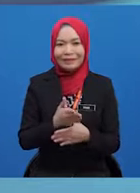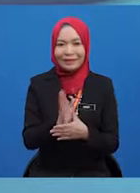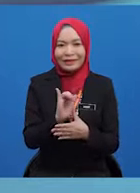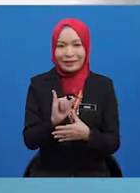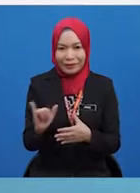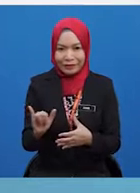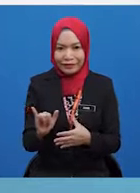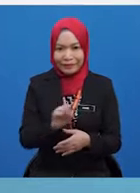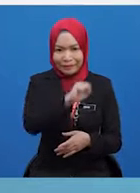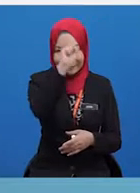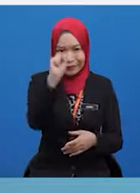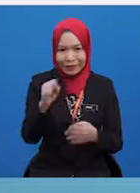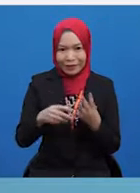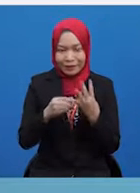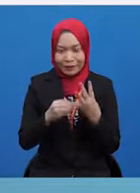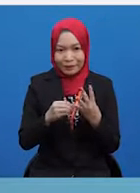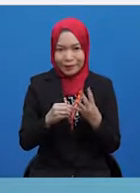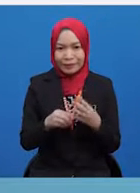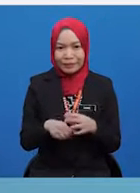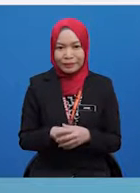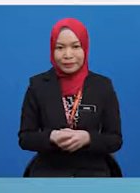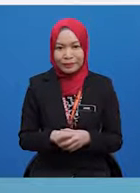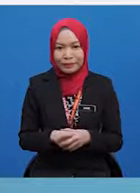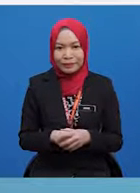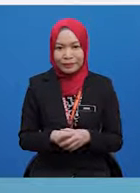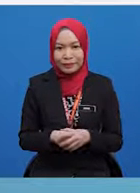Seterusnya, soalan keempat.